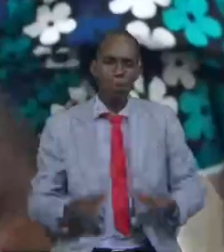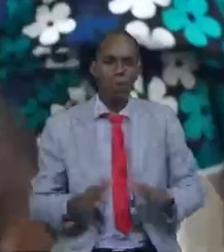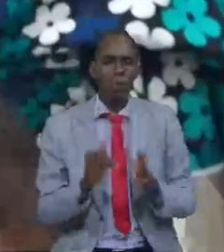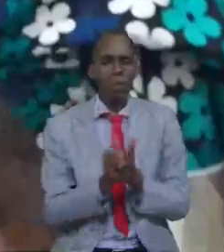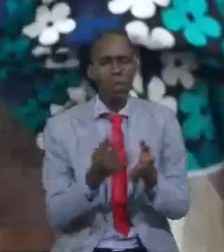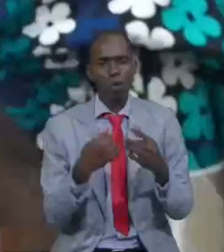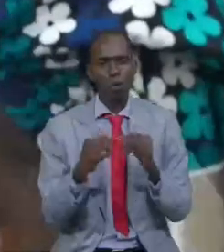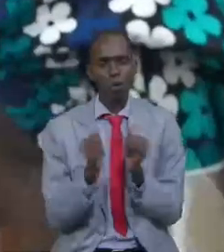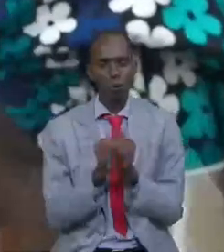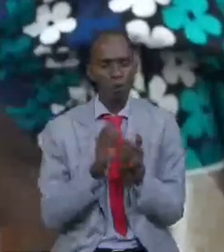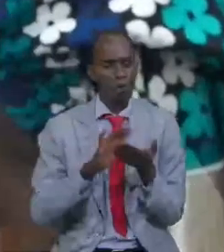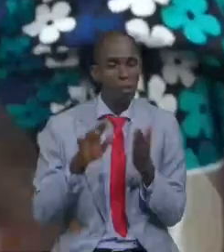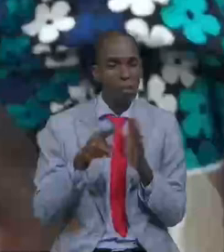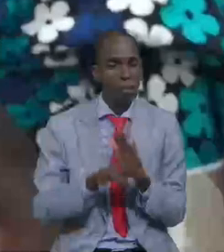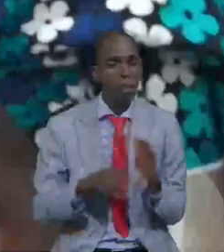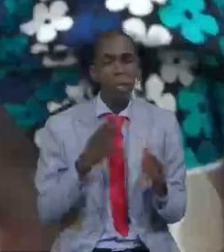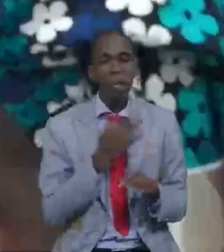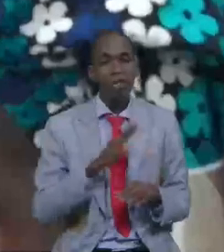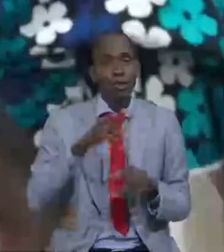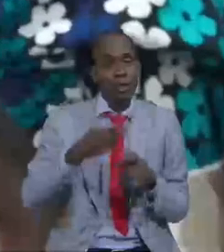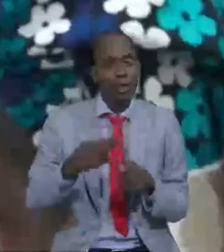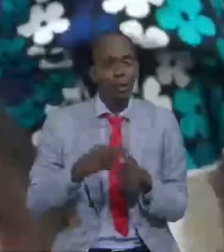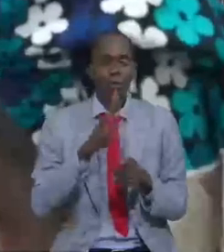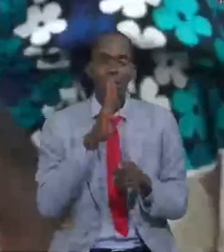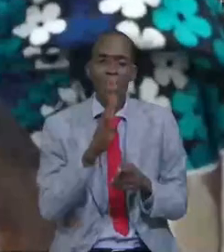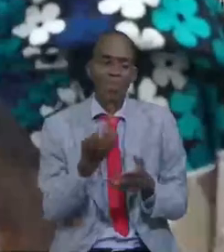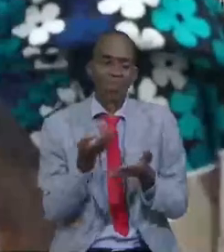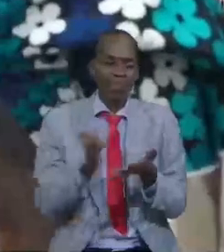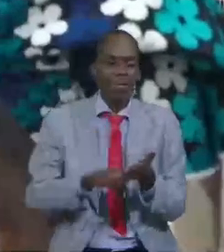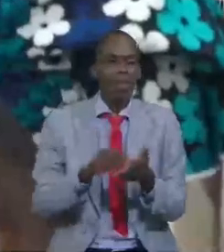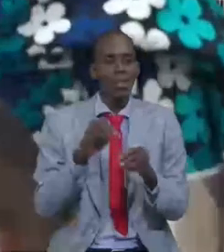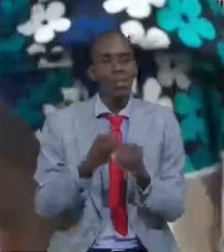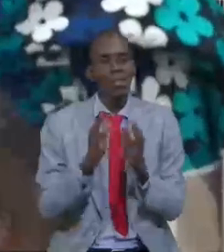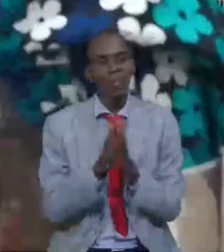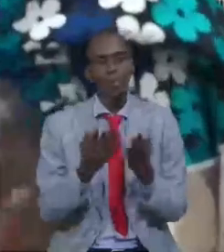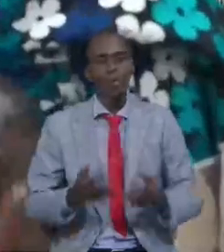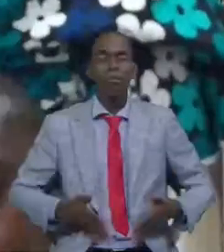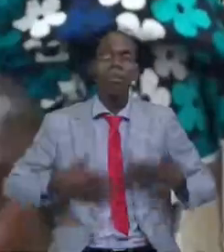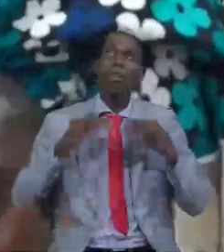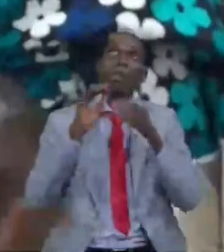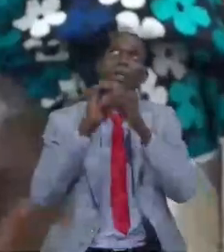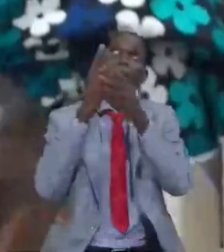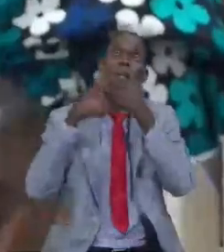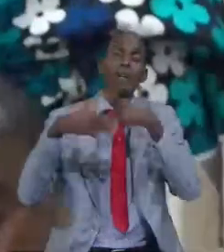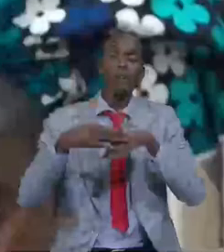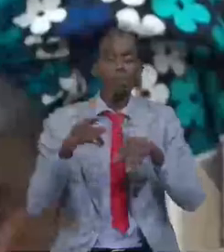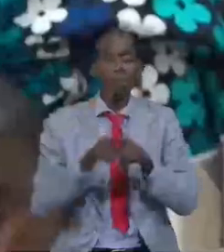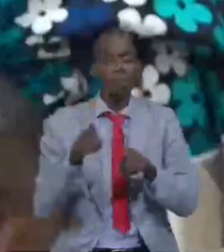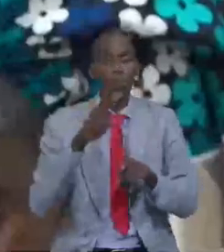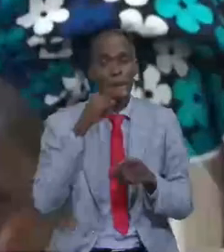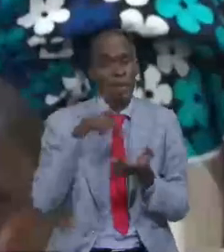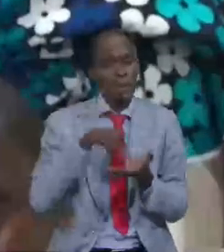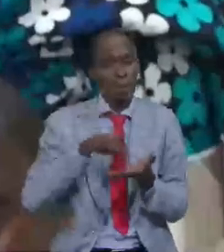et la réalité de ton nom écrit dans le livre de vie au ciel. Comme tu es debout là-bas, parle au Seigneur dans la